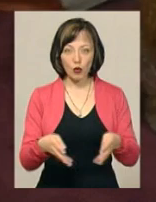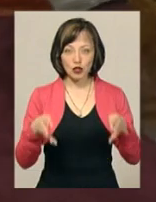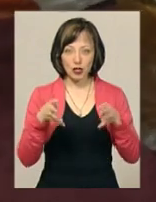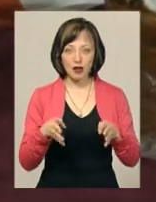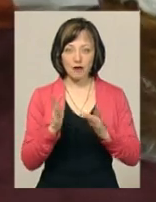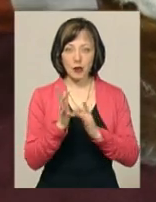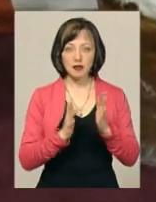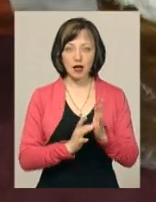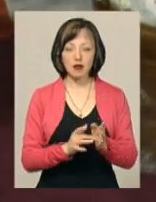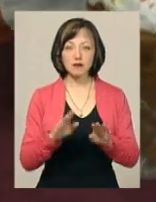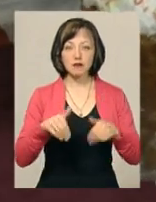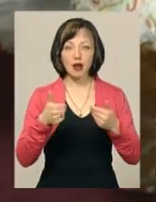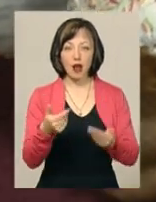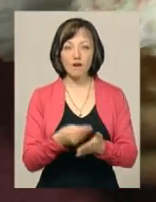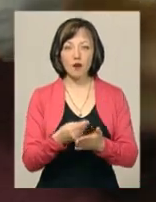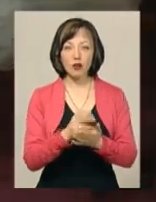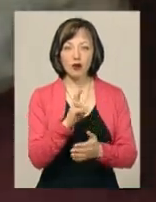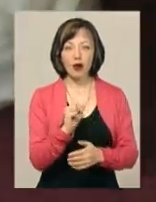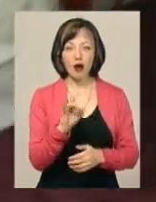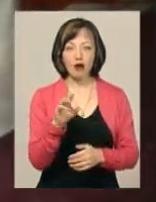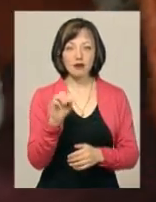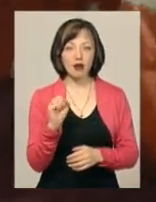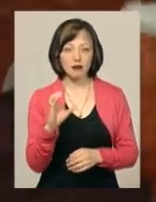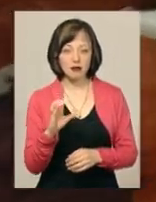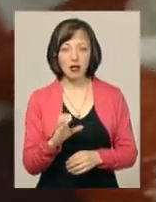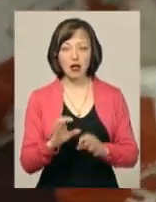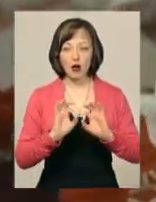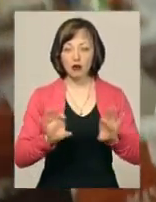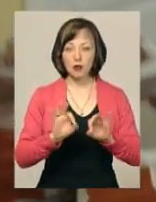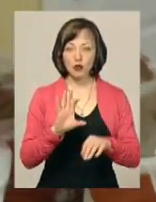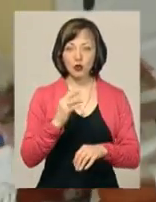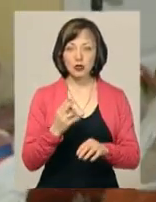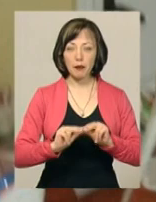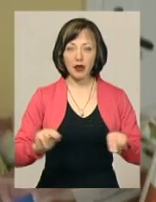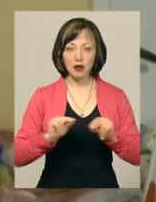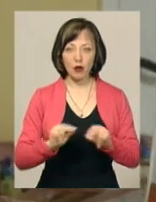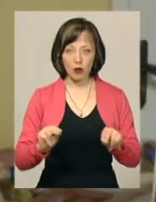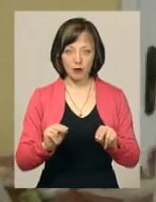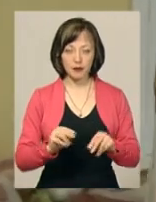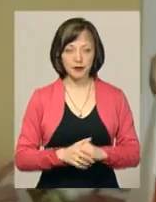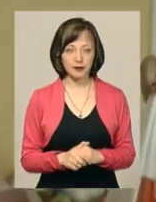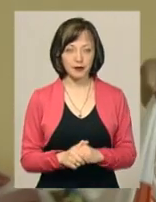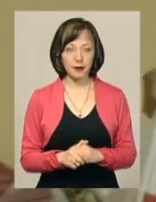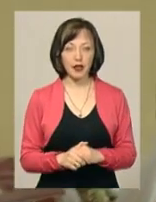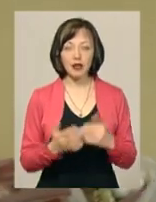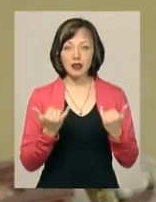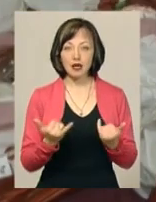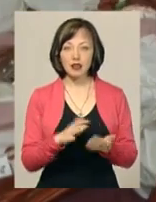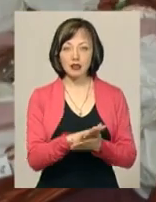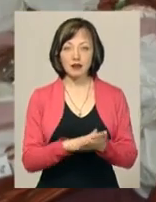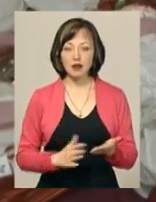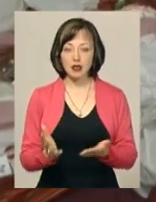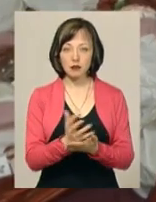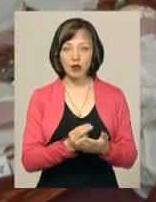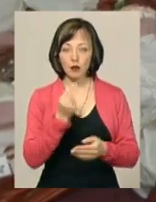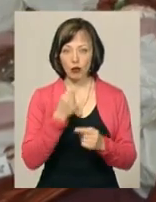ініціювали в обласному благодійному фонді «Карітас». Про це нам розповіла соціальний педагог організації Юлія Житкевич. Наразі триває збір